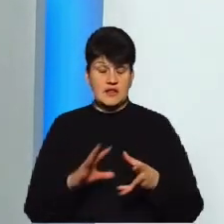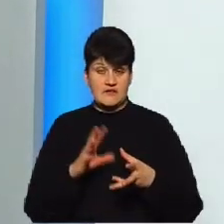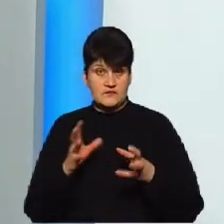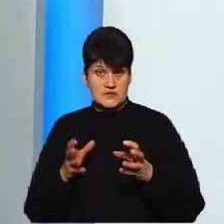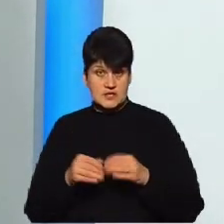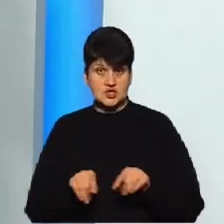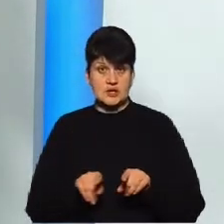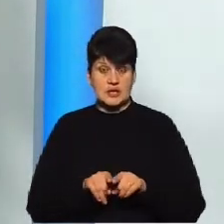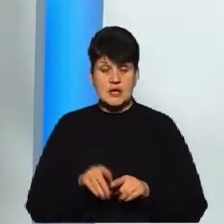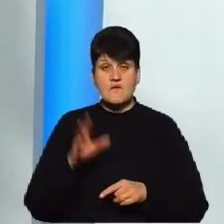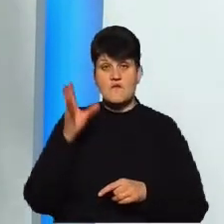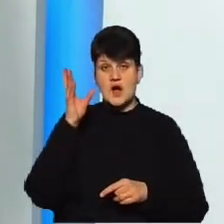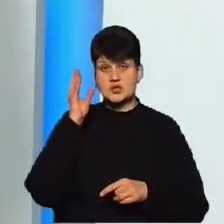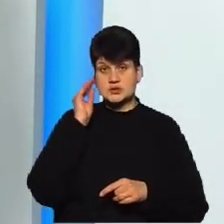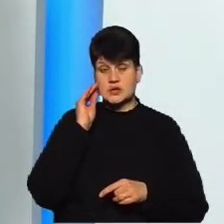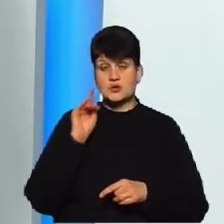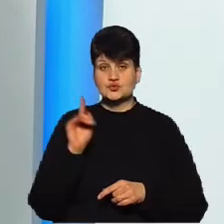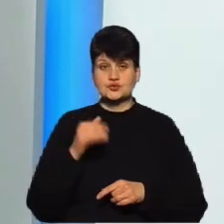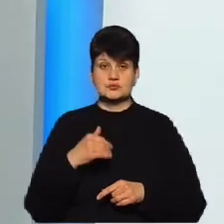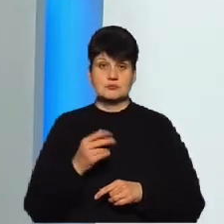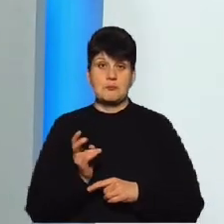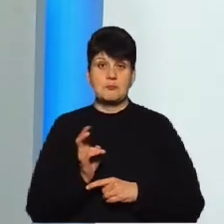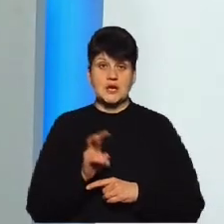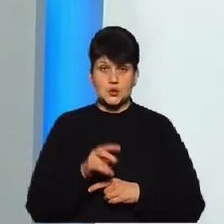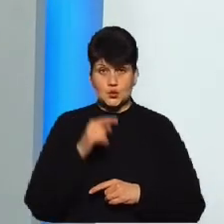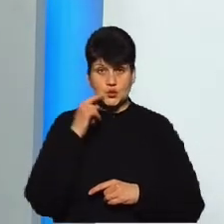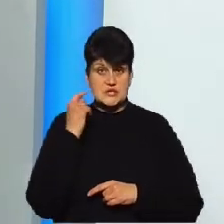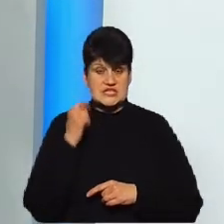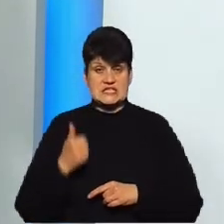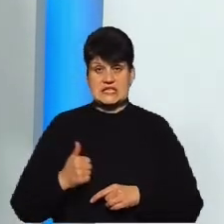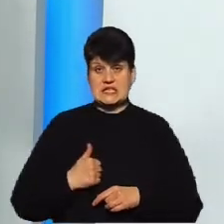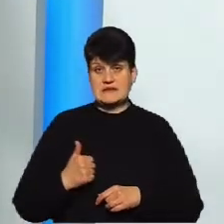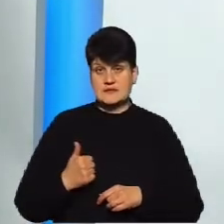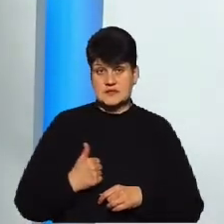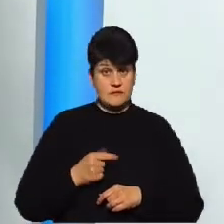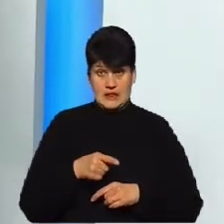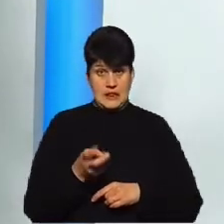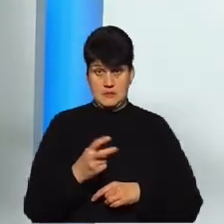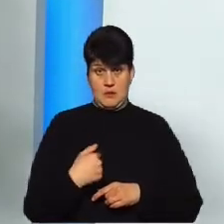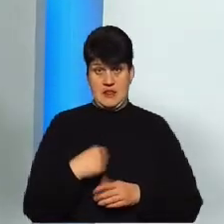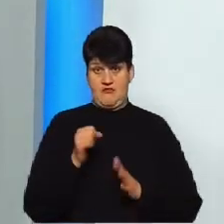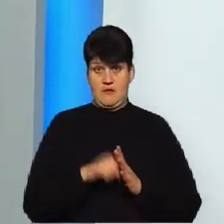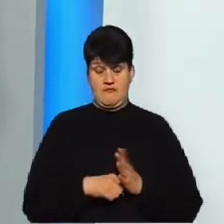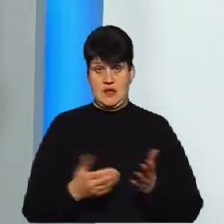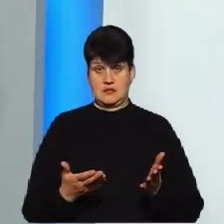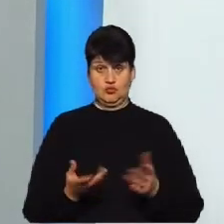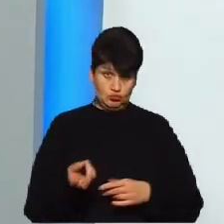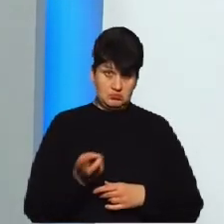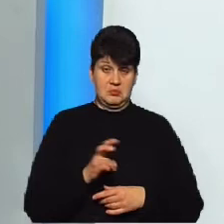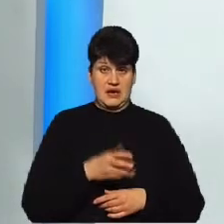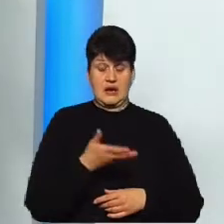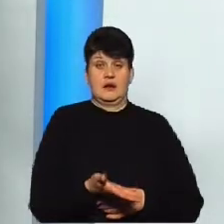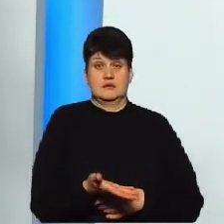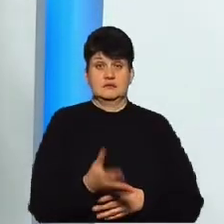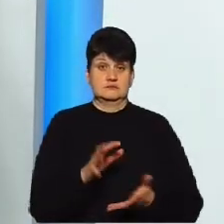вважає, що, ну, прийдуть російські війська, відповідно, вони ж не прийдуть мене вбивати, вони прийдуть